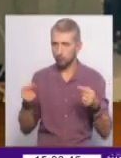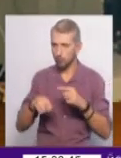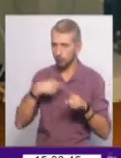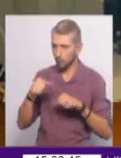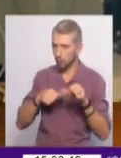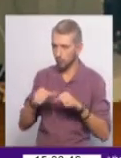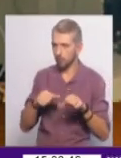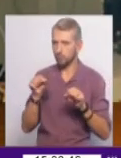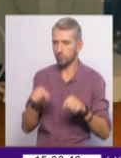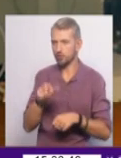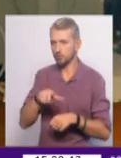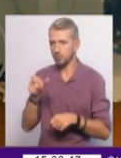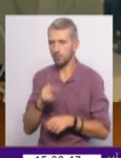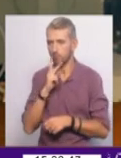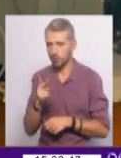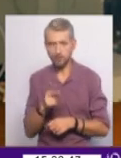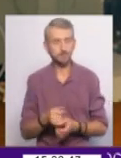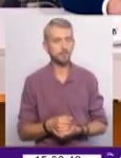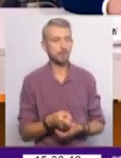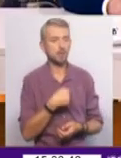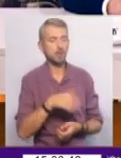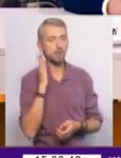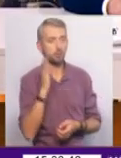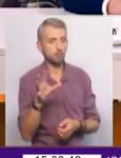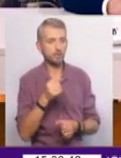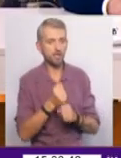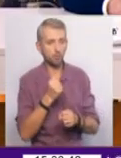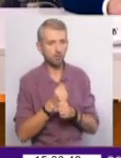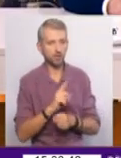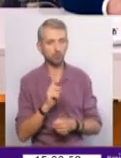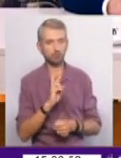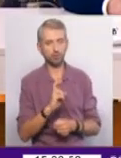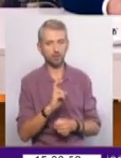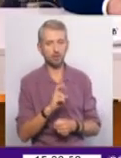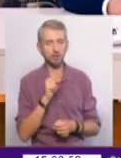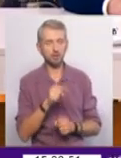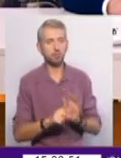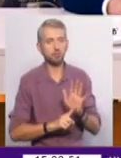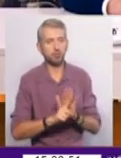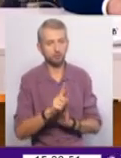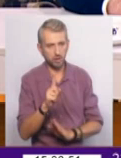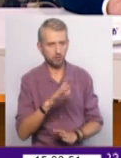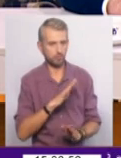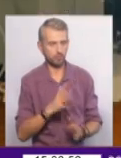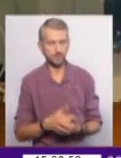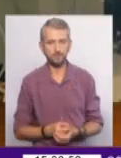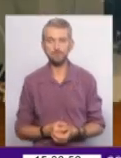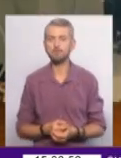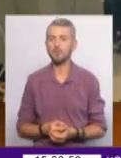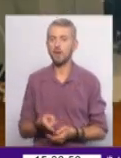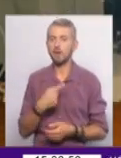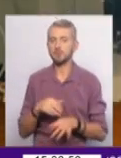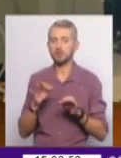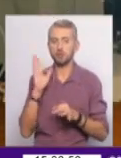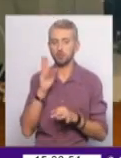Року зможуть жителі побачити. Ми будемо все робити для того, щоб цей початок відбувся. Так, ну а ми, звичайно,